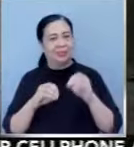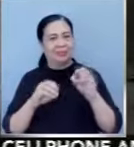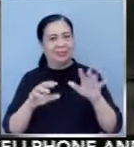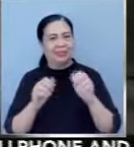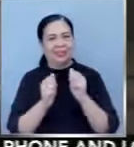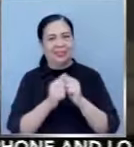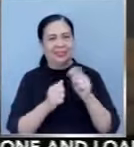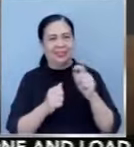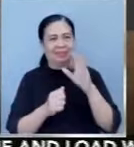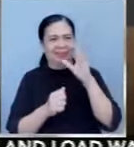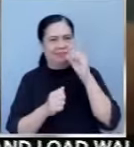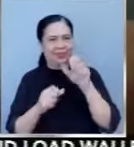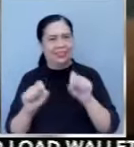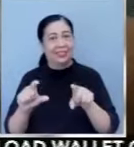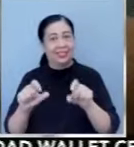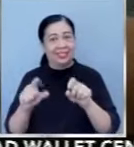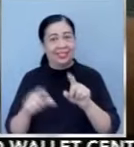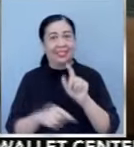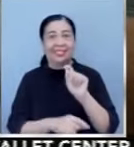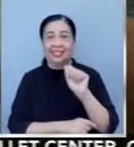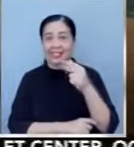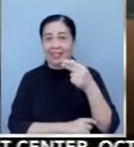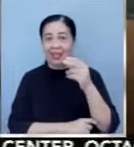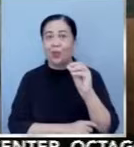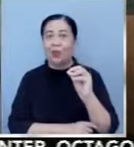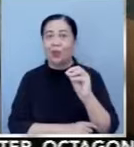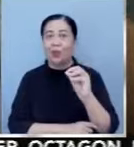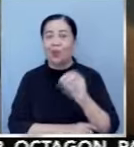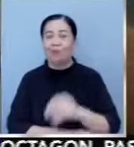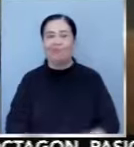Manong, na nagtitinda ng taho.